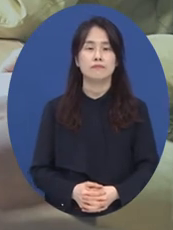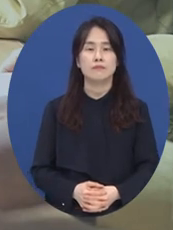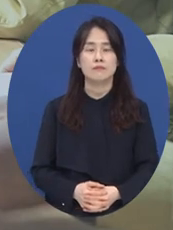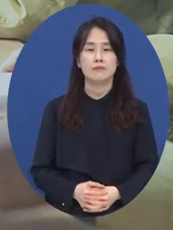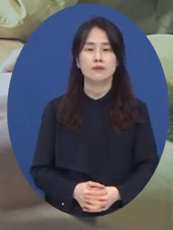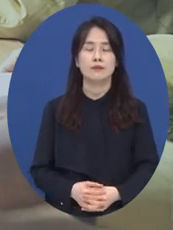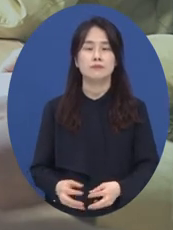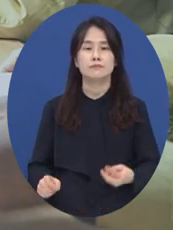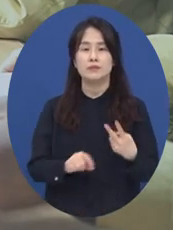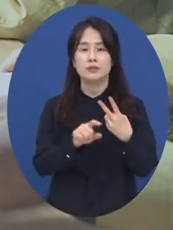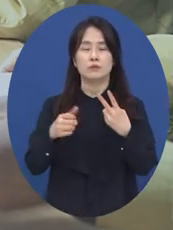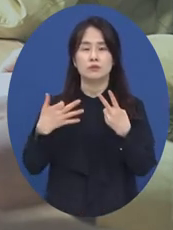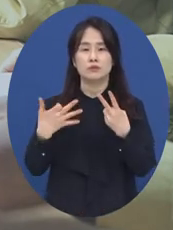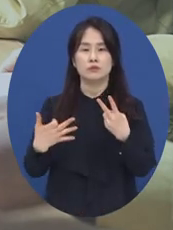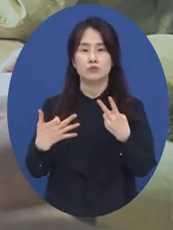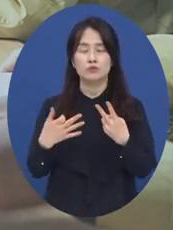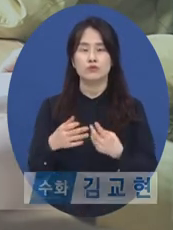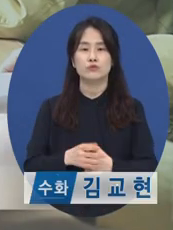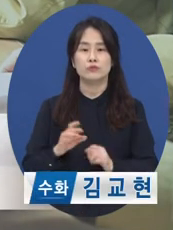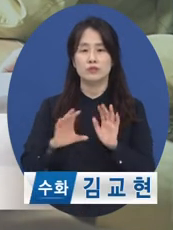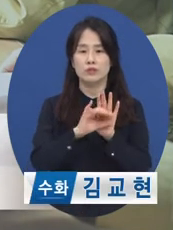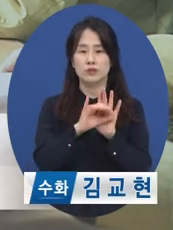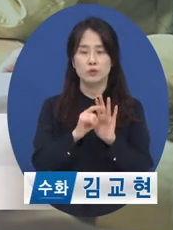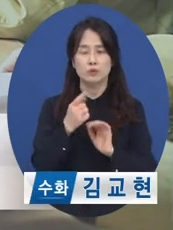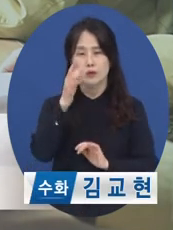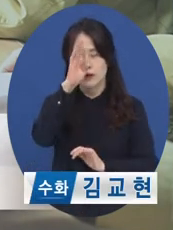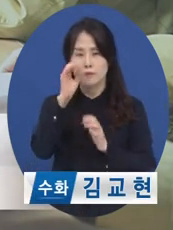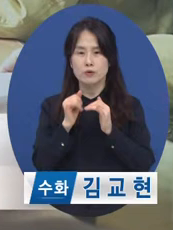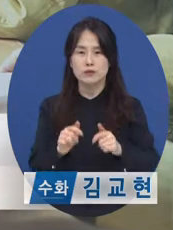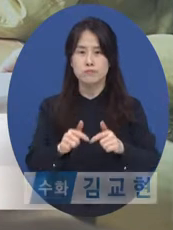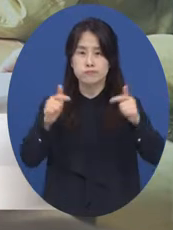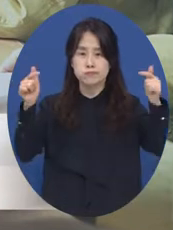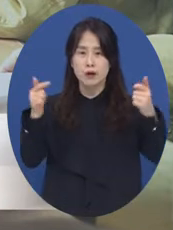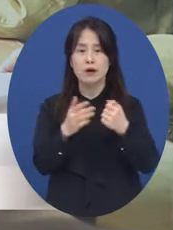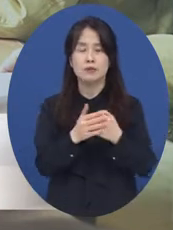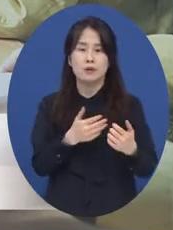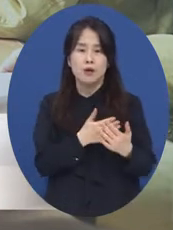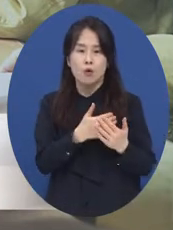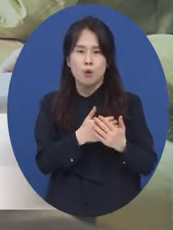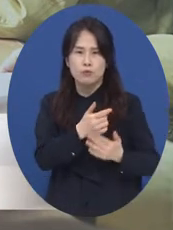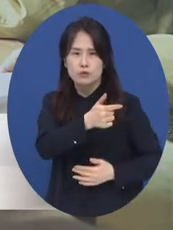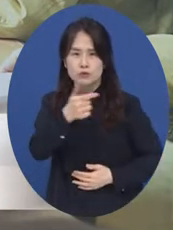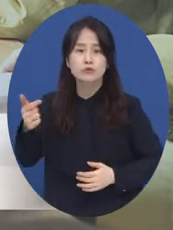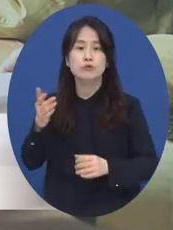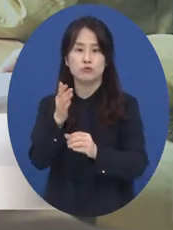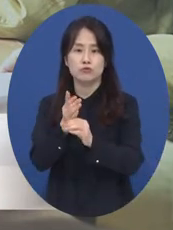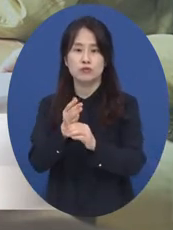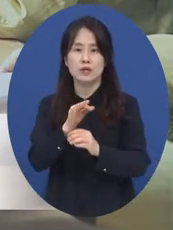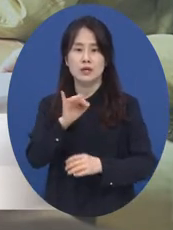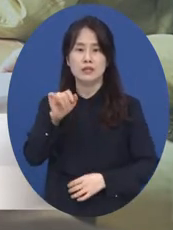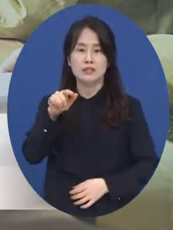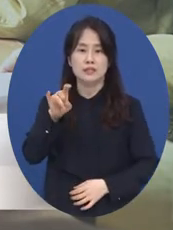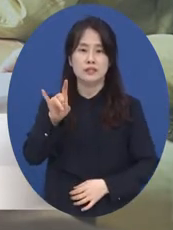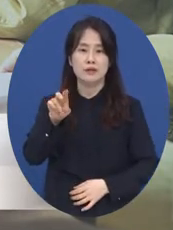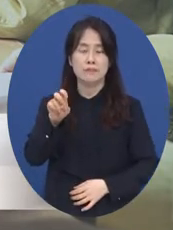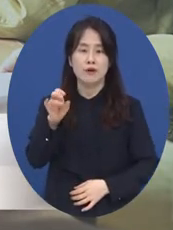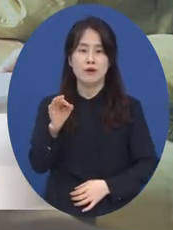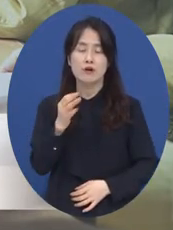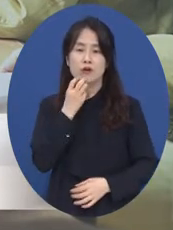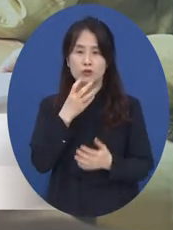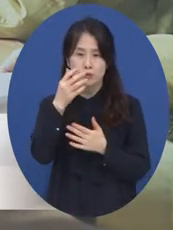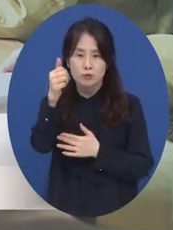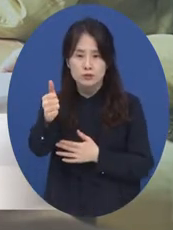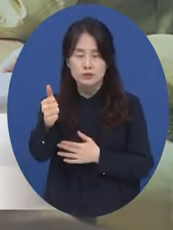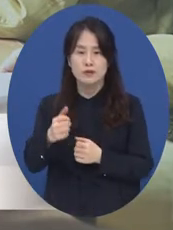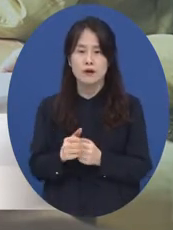지난 19일 코로나19 확진자가 급격히 늘어나면서 긴장감이 높아지고 있는데요. 이재명 경기도지사가 감염 대응